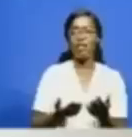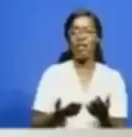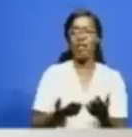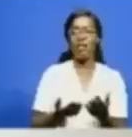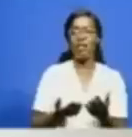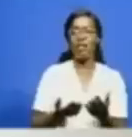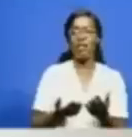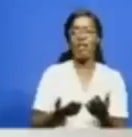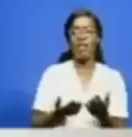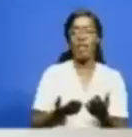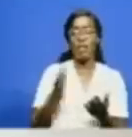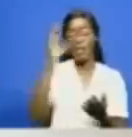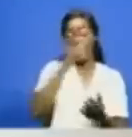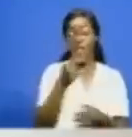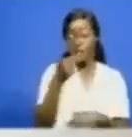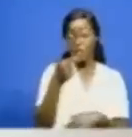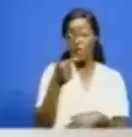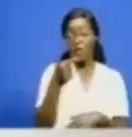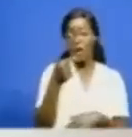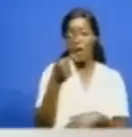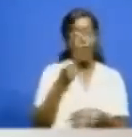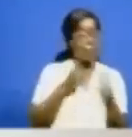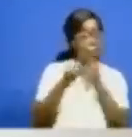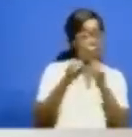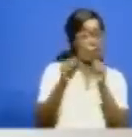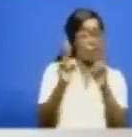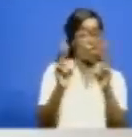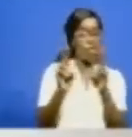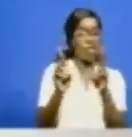akishindwa na ya kusema, ngumi zimekunjwa tayari.